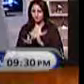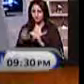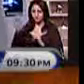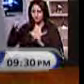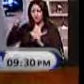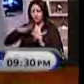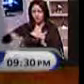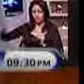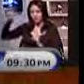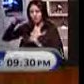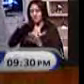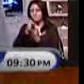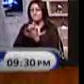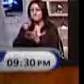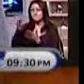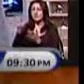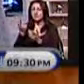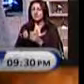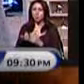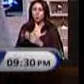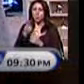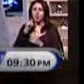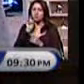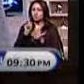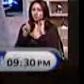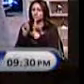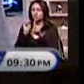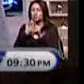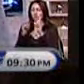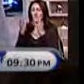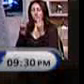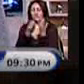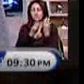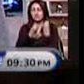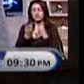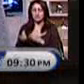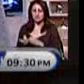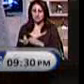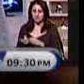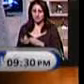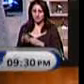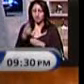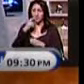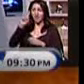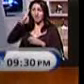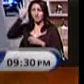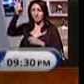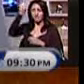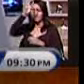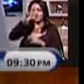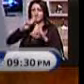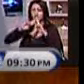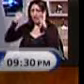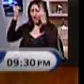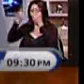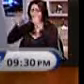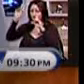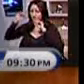بوصلتهم الثورية أكثر استقامة من بعض مش كل من بعض القيادات المحسوبة على الثورة. بس انت مش خايف ان